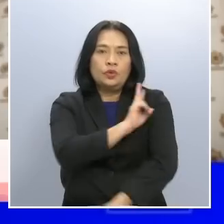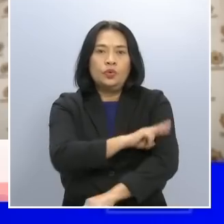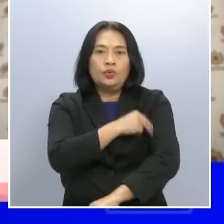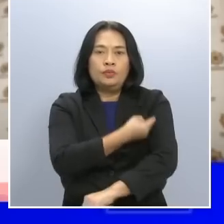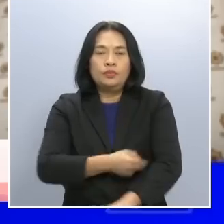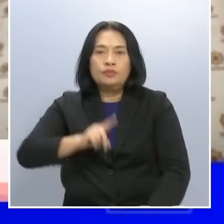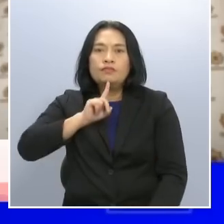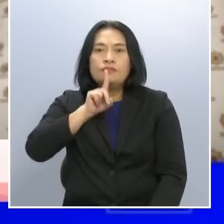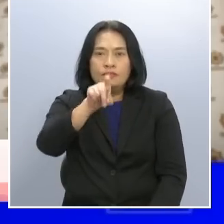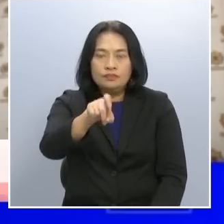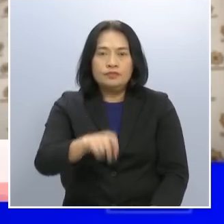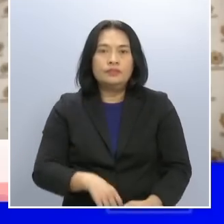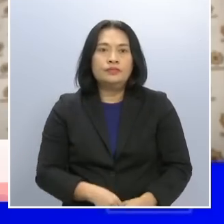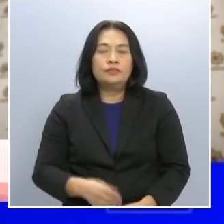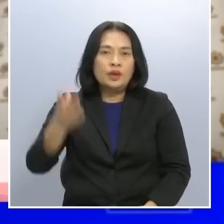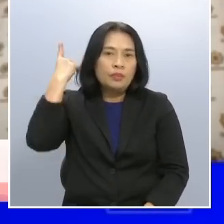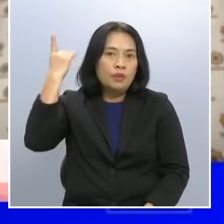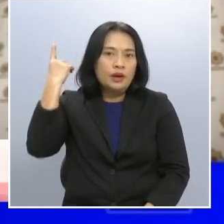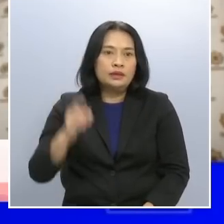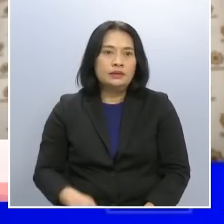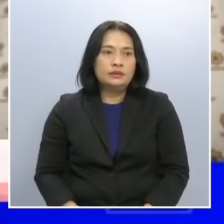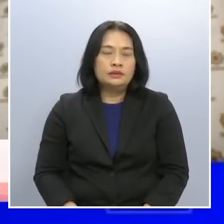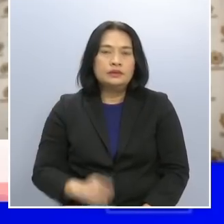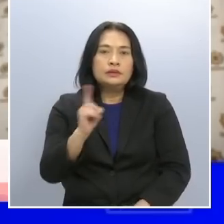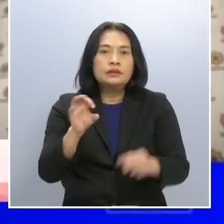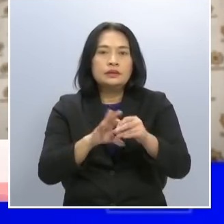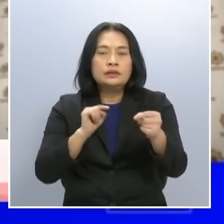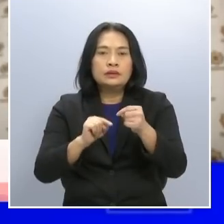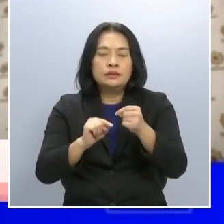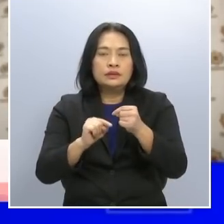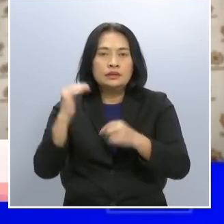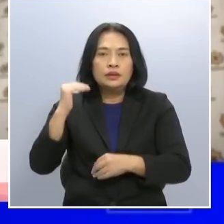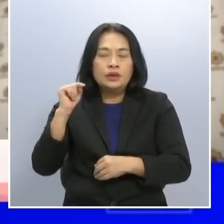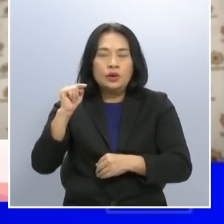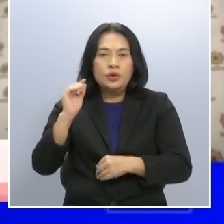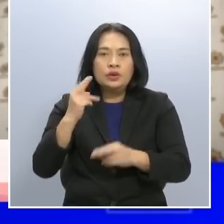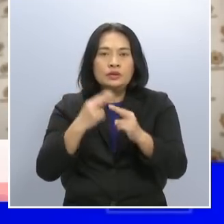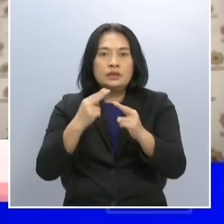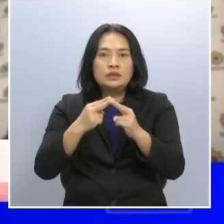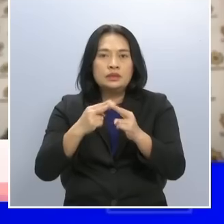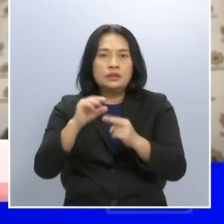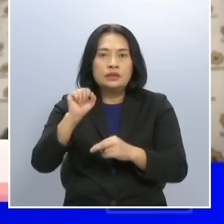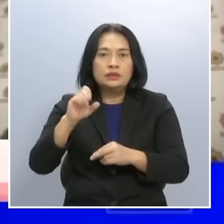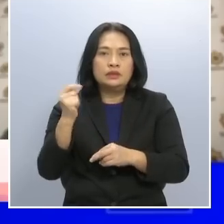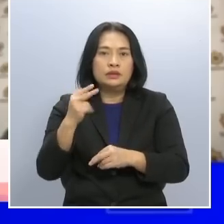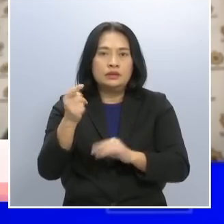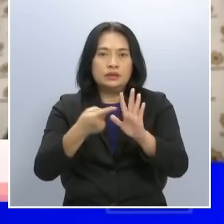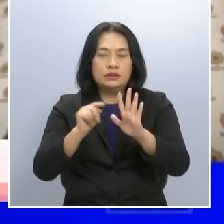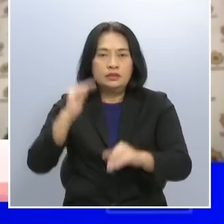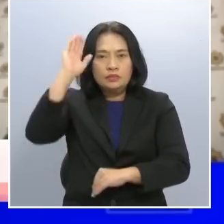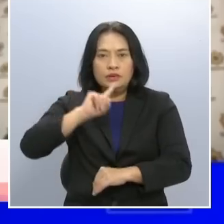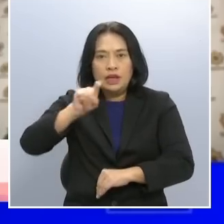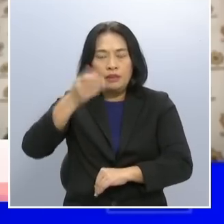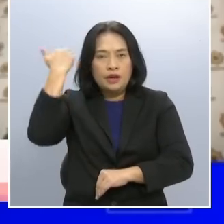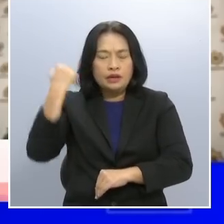แกก็ถามบอกงี้บอกว่าเมื่อวานเนี่ยที่ทางคุณสิทธาเนี่ยได้มีการลุกขึ้นมาแล้วถามเนี่ยเรื่องนี้มองยังไงและคิด